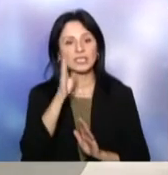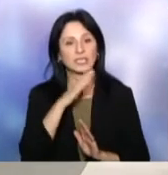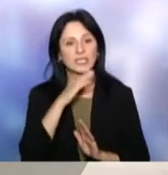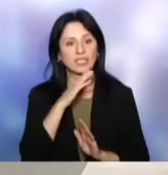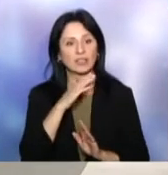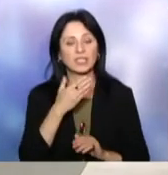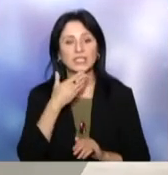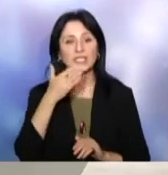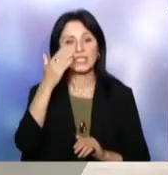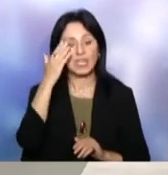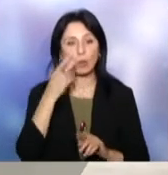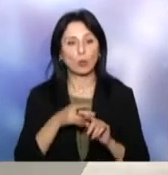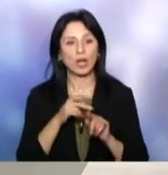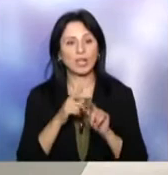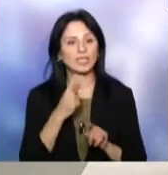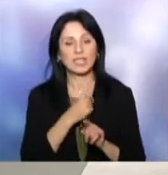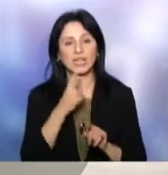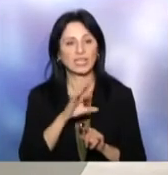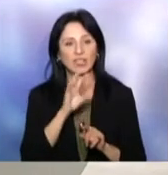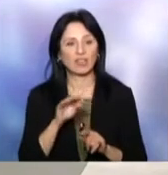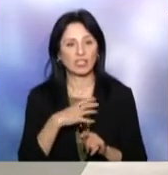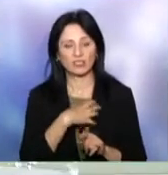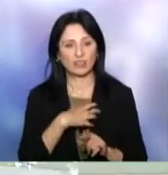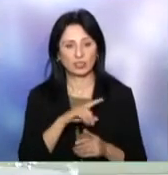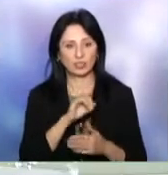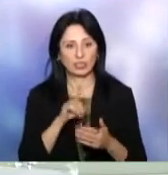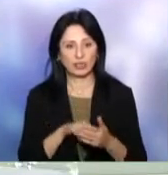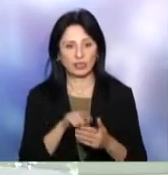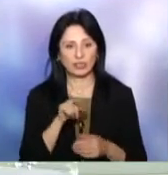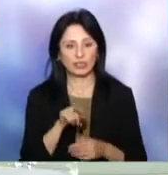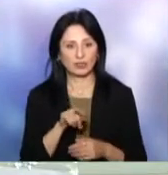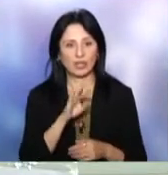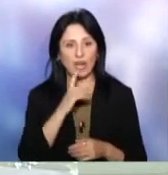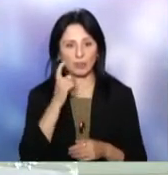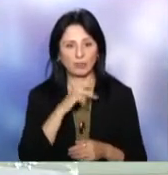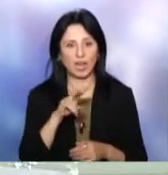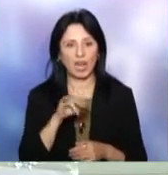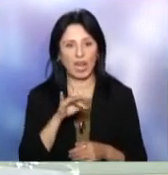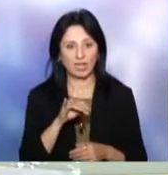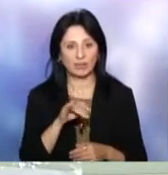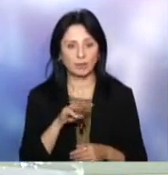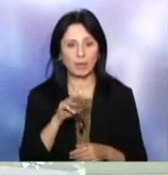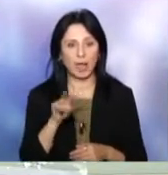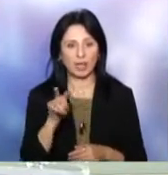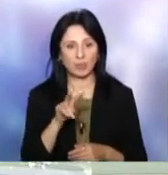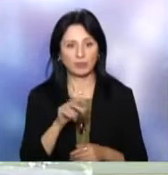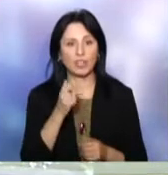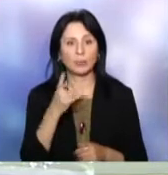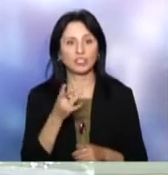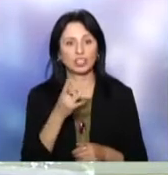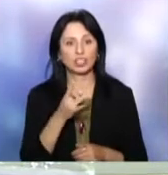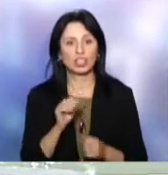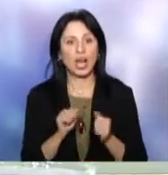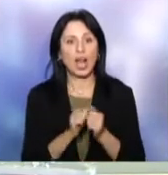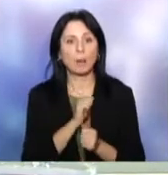იმიტომ რომ ზაფხულში ეს ერთ-ერთი ყველაზე აქტუალური საკითხია, მით უფრო რომ ქალბატონმა ლალიმას და ქალბატონმა მაიამას რამდენჯერმე